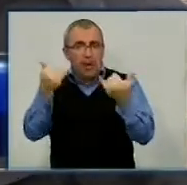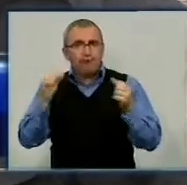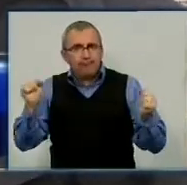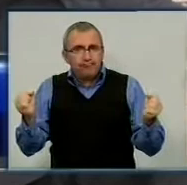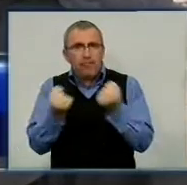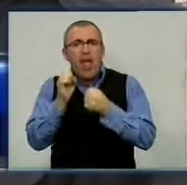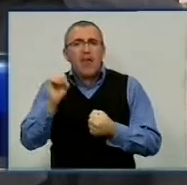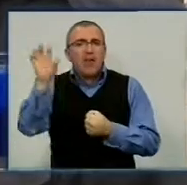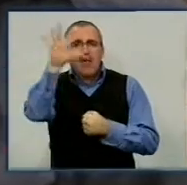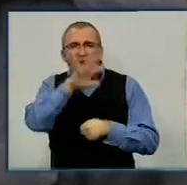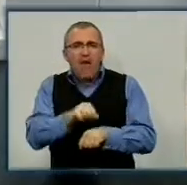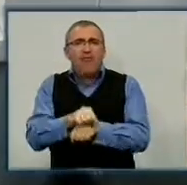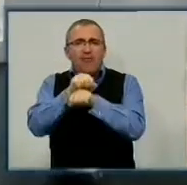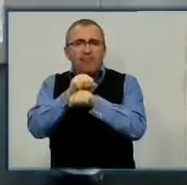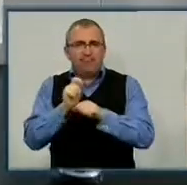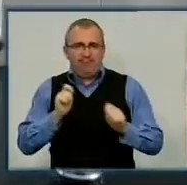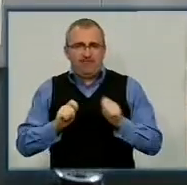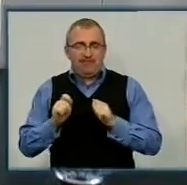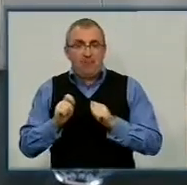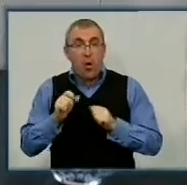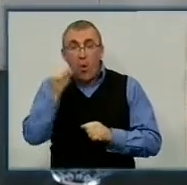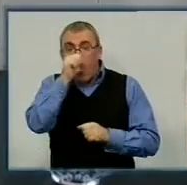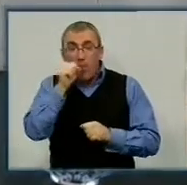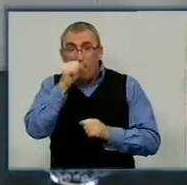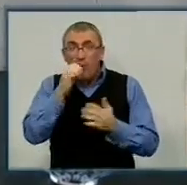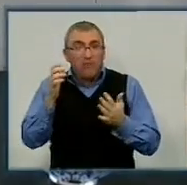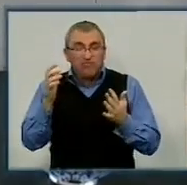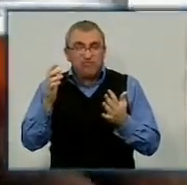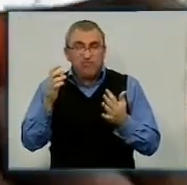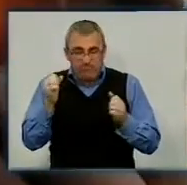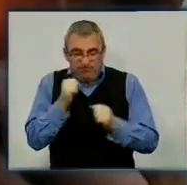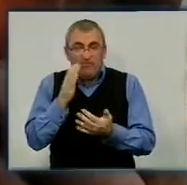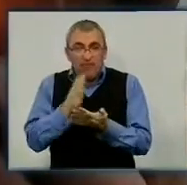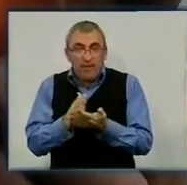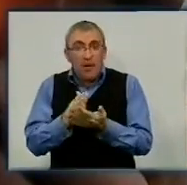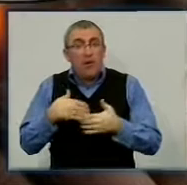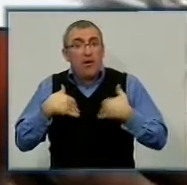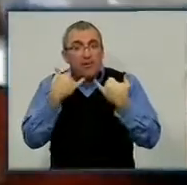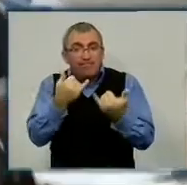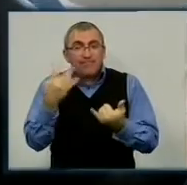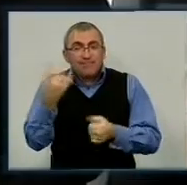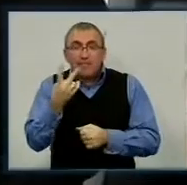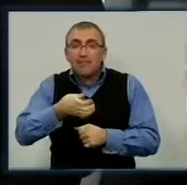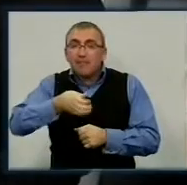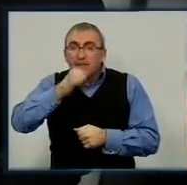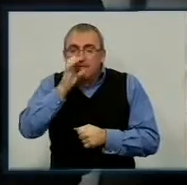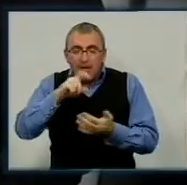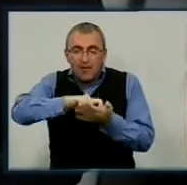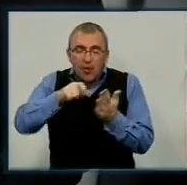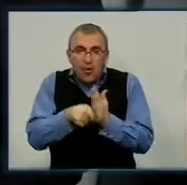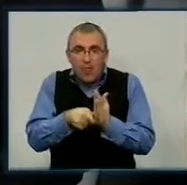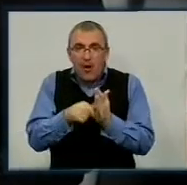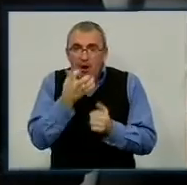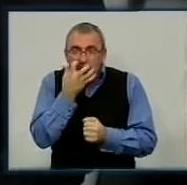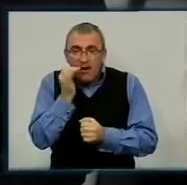одіти в такий костюм якщо все ж обмороження не вдалось уникнути перше що радять лікарі зігрітися в теплому приміщенні і випити